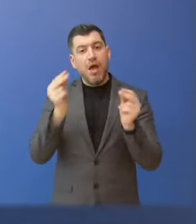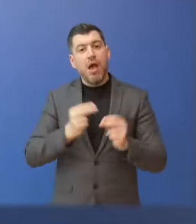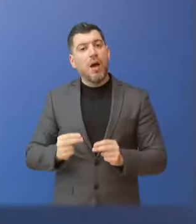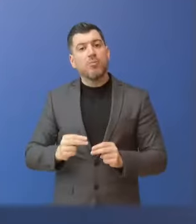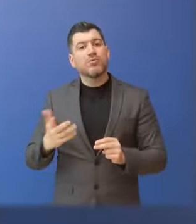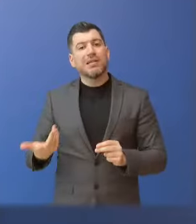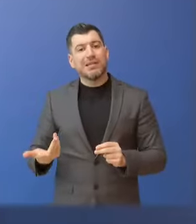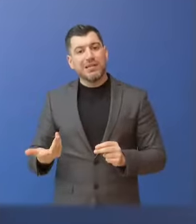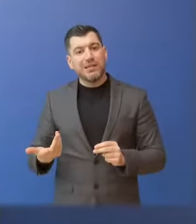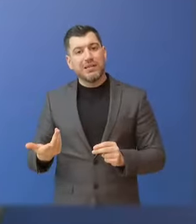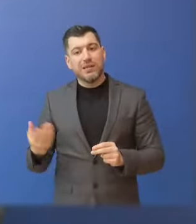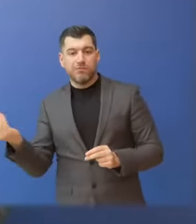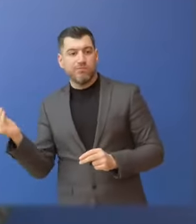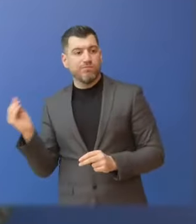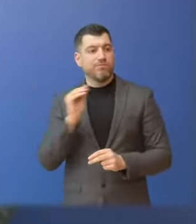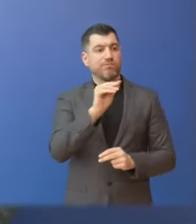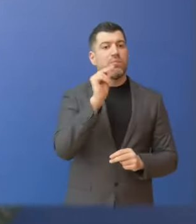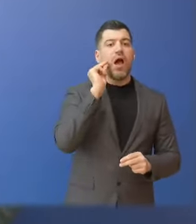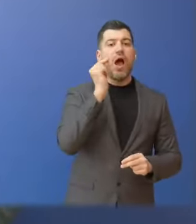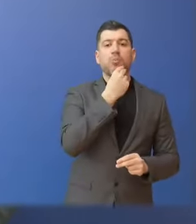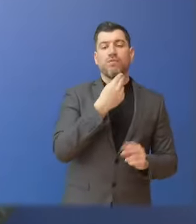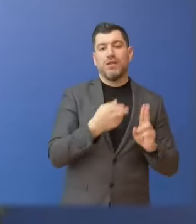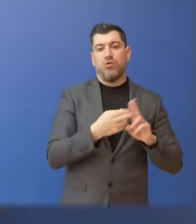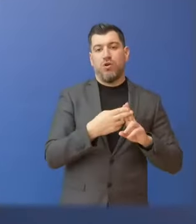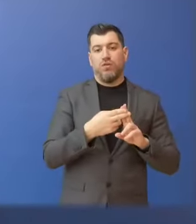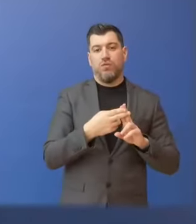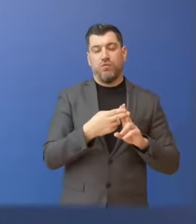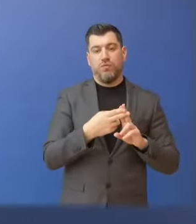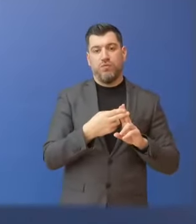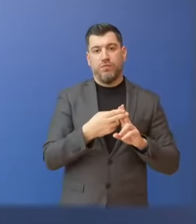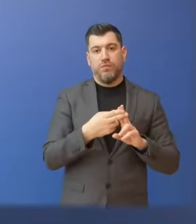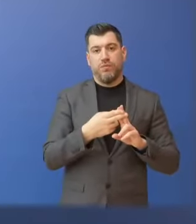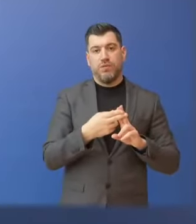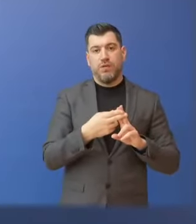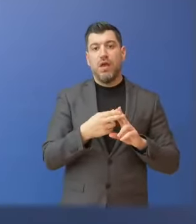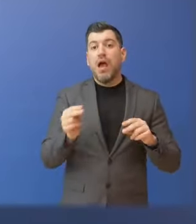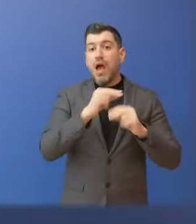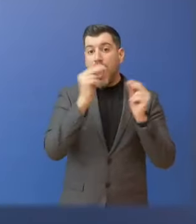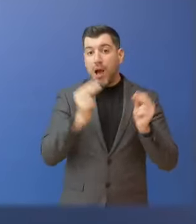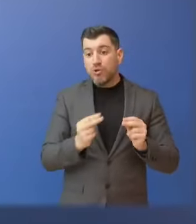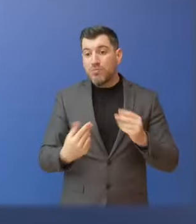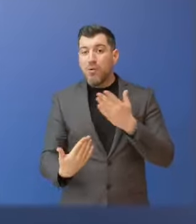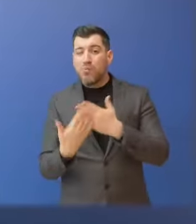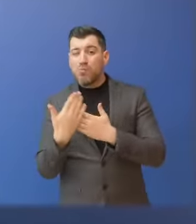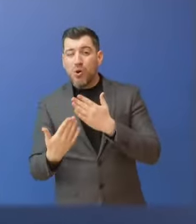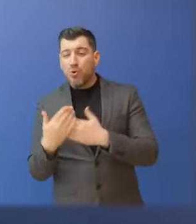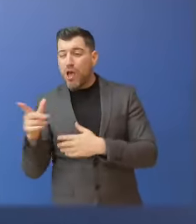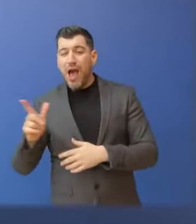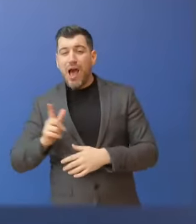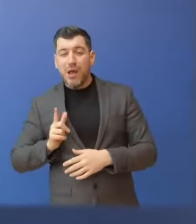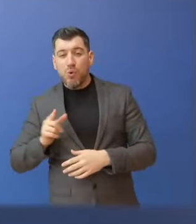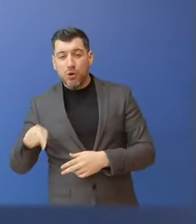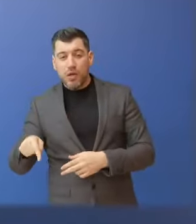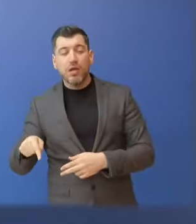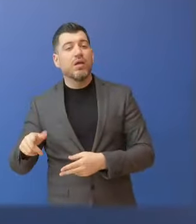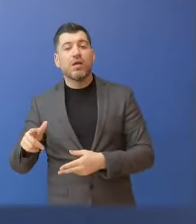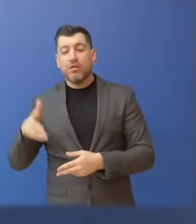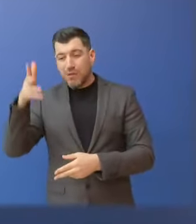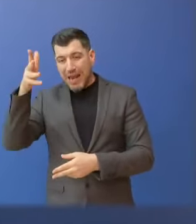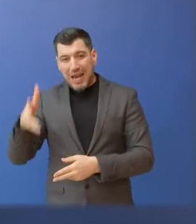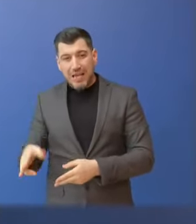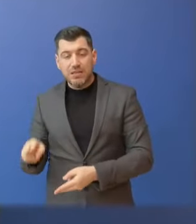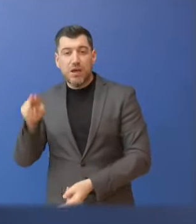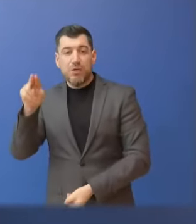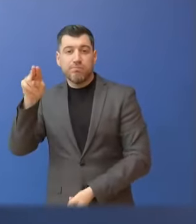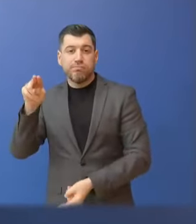πνοή θέση σε μία κλινική να βρεθεί ξαφνικά στην 20ή δηλαδή χειρουργηθεί πιο γρήγορα και όλη αυτή η πολιτική προφανώς